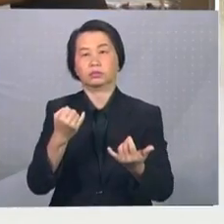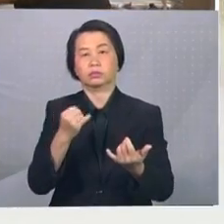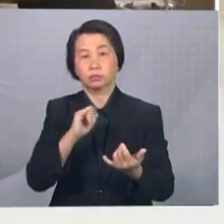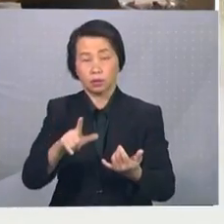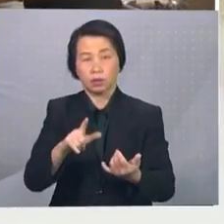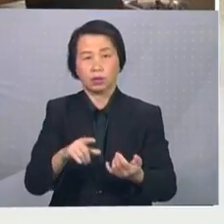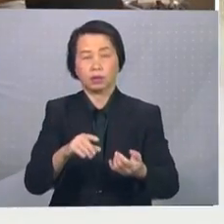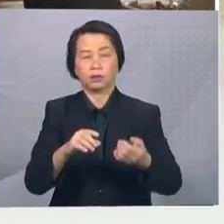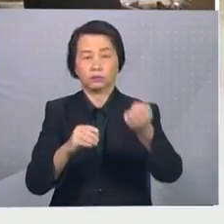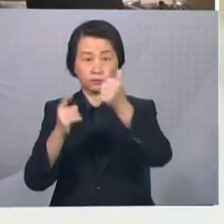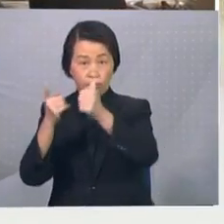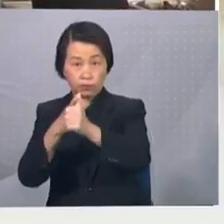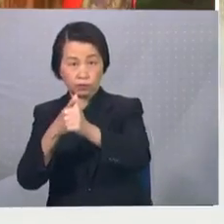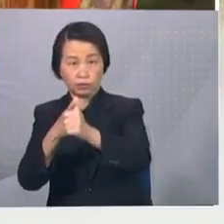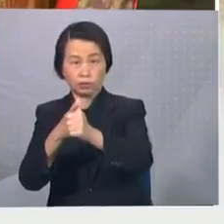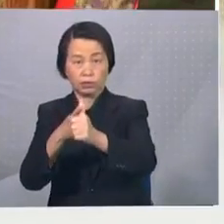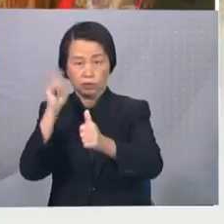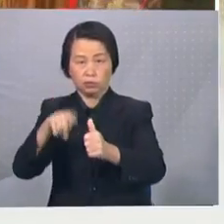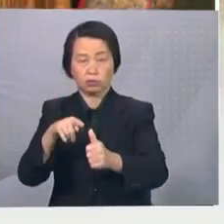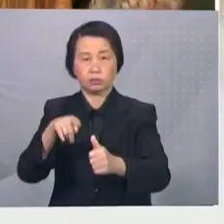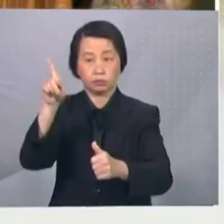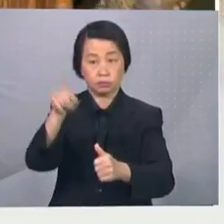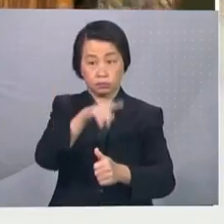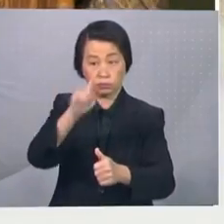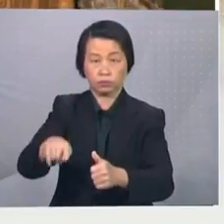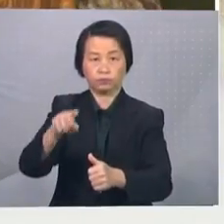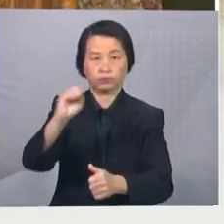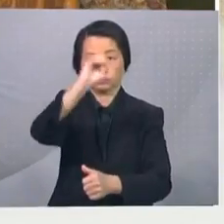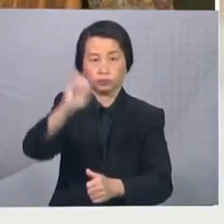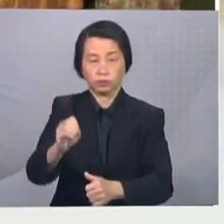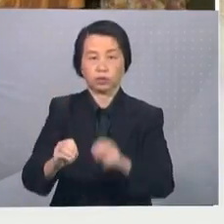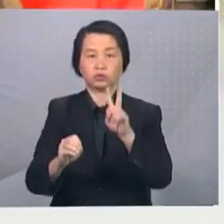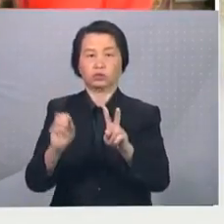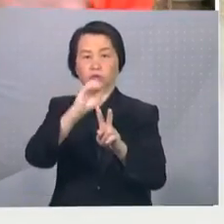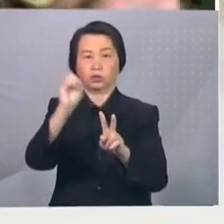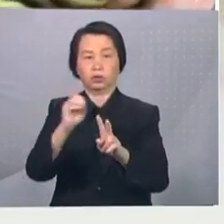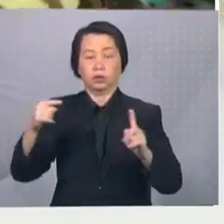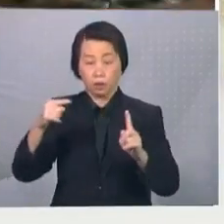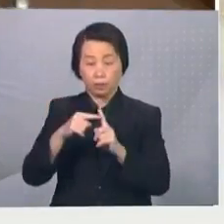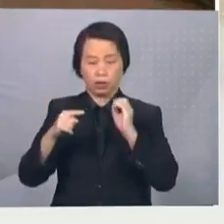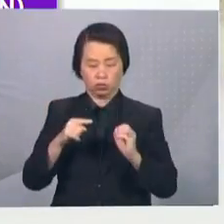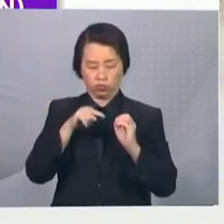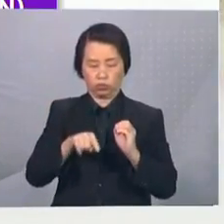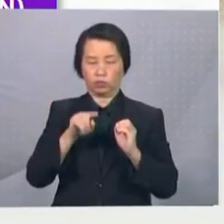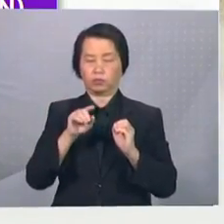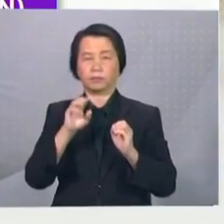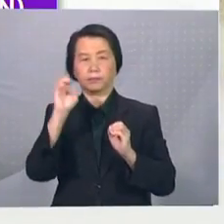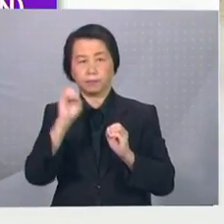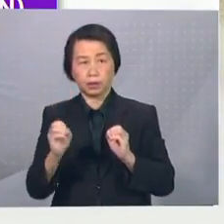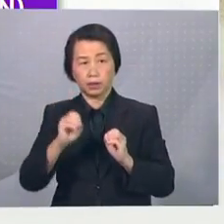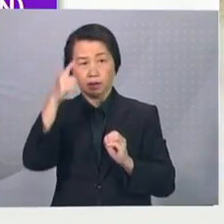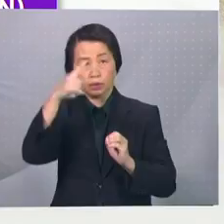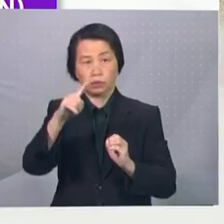pertama memasukkan kadar Faidah 200 pada kosong peratus untuk